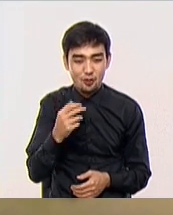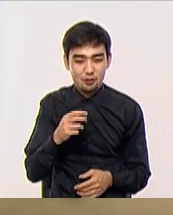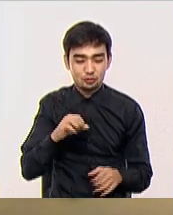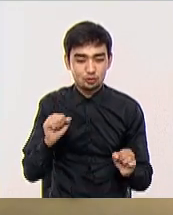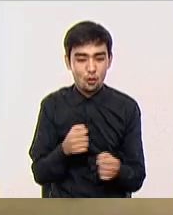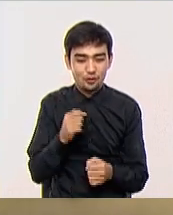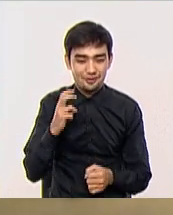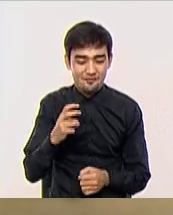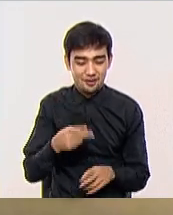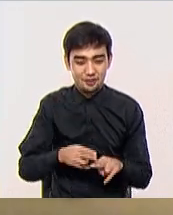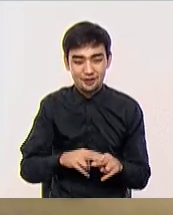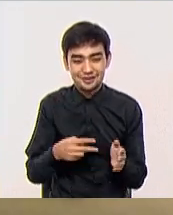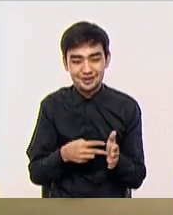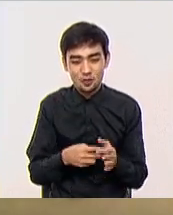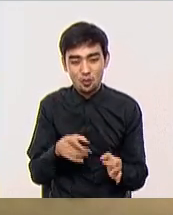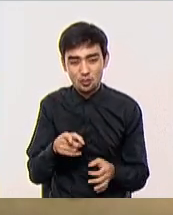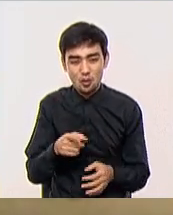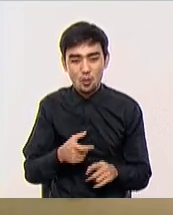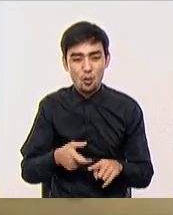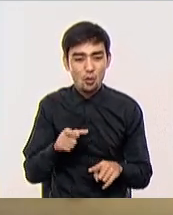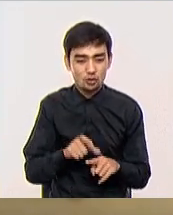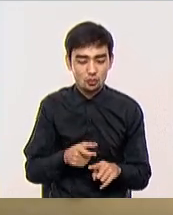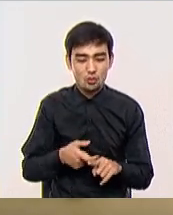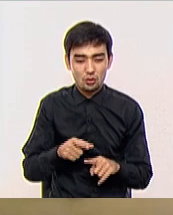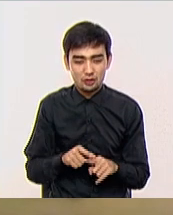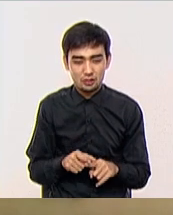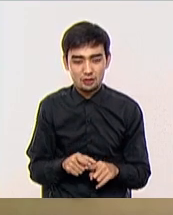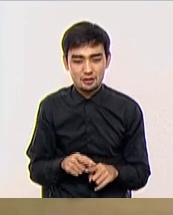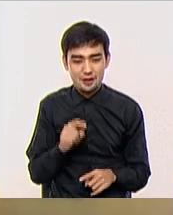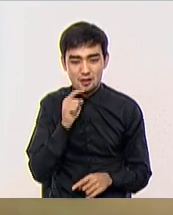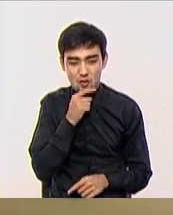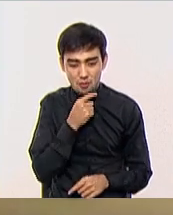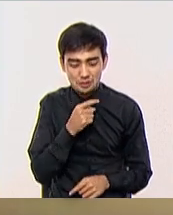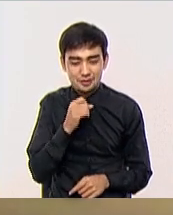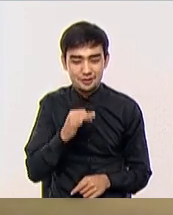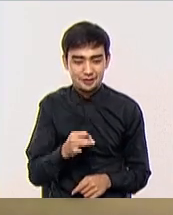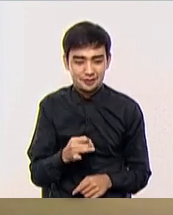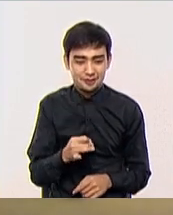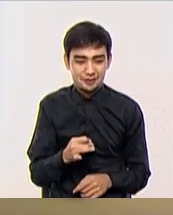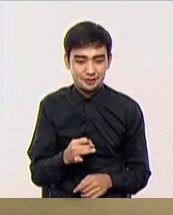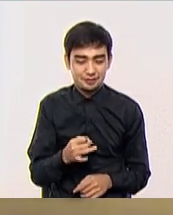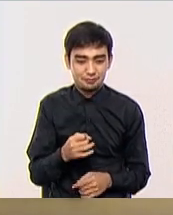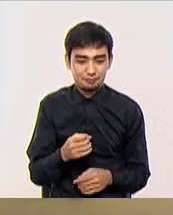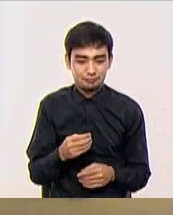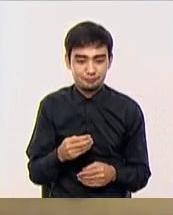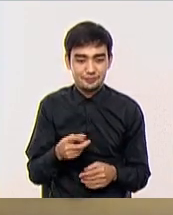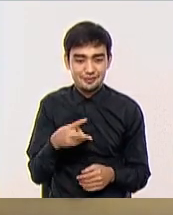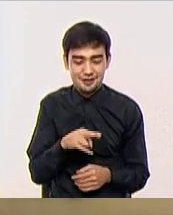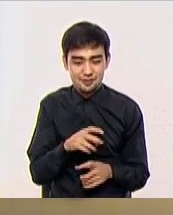трамвай в текущем ценнике – это очень-очень экономичный и привлекательный